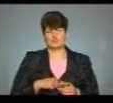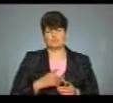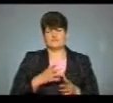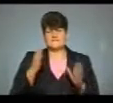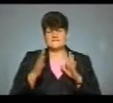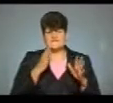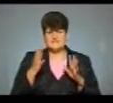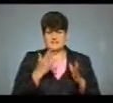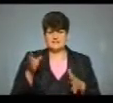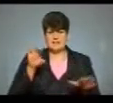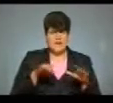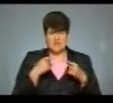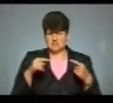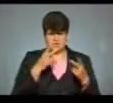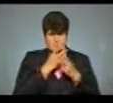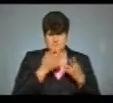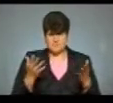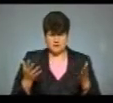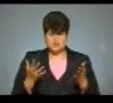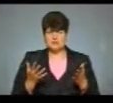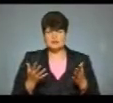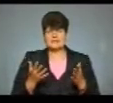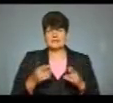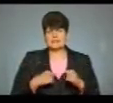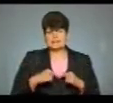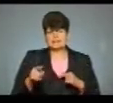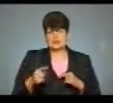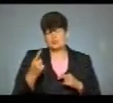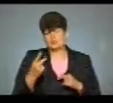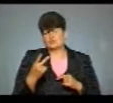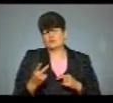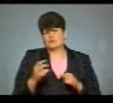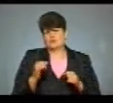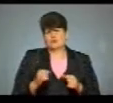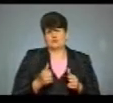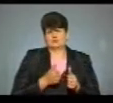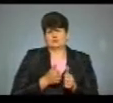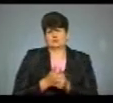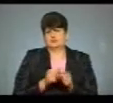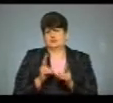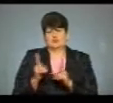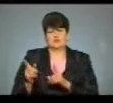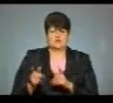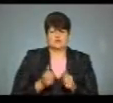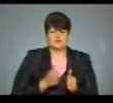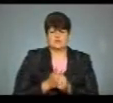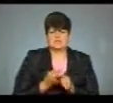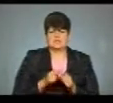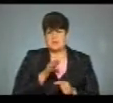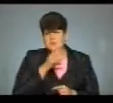інших суперників вони не бачать. По дистанції, ну, може, одного-двох, яких доженуть, чи ті, хто їх доженуть за цей